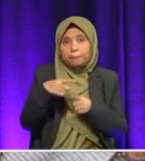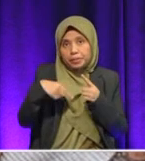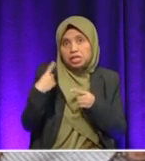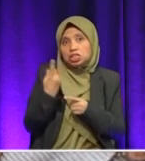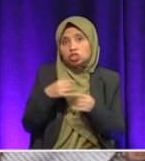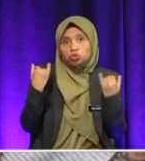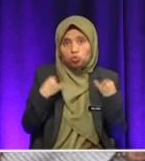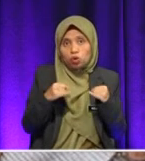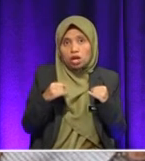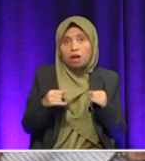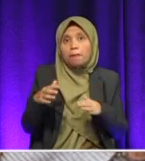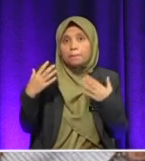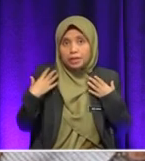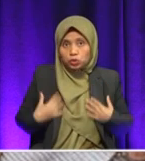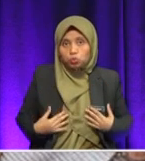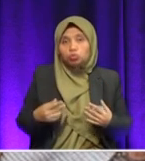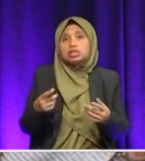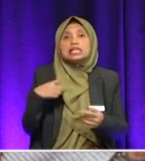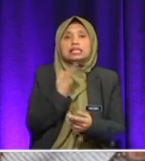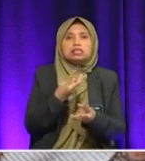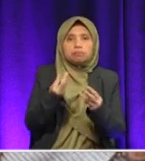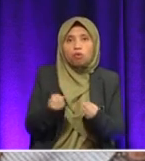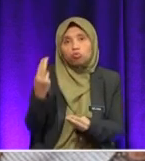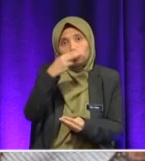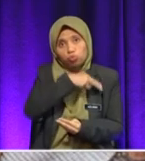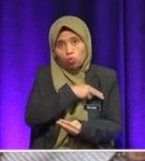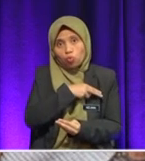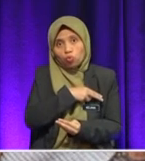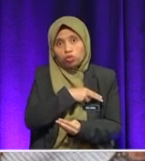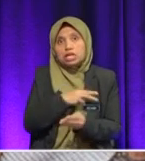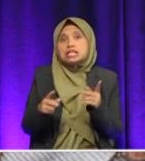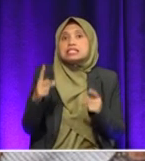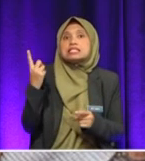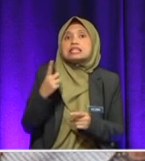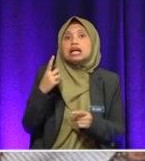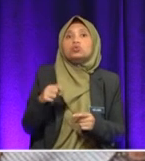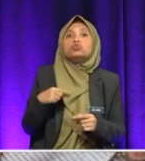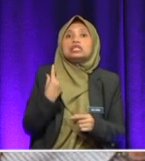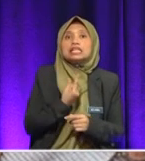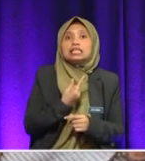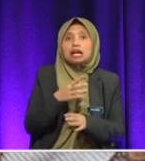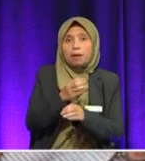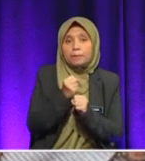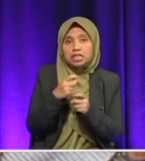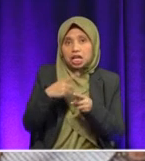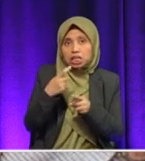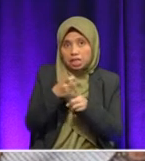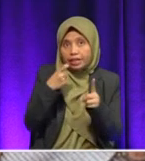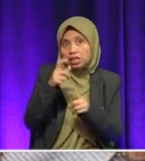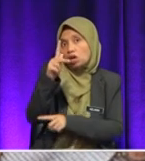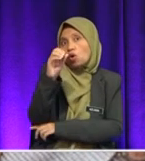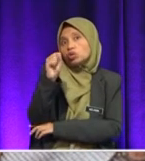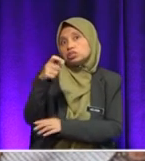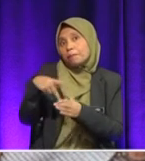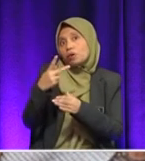pakaian cukit enakan di punya keuntungan metode keuntungannya saldonya kita ambil peratus sandi pada kuas pengeluaran tuh kita